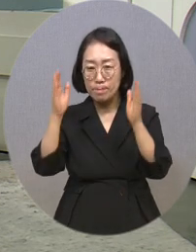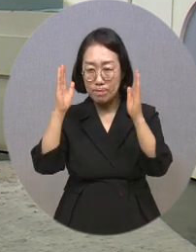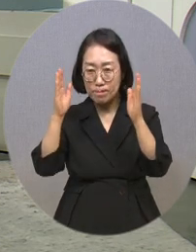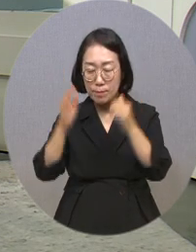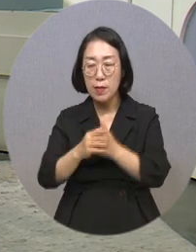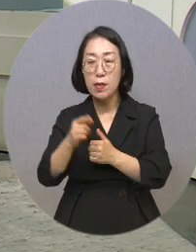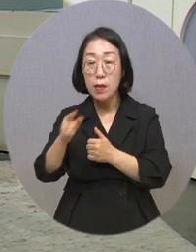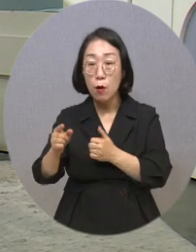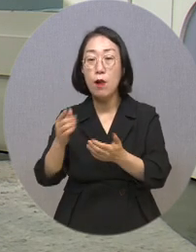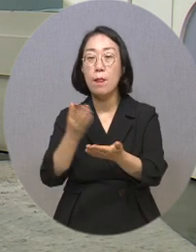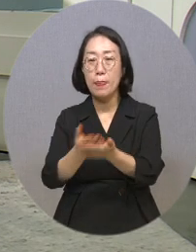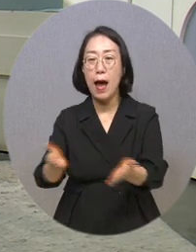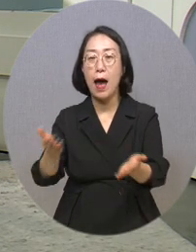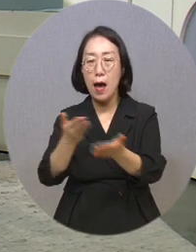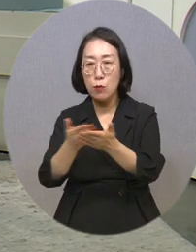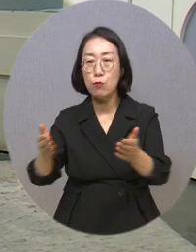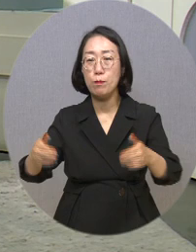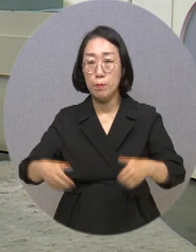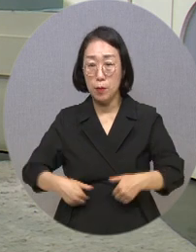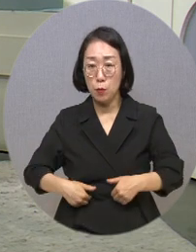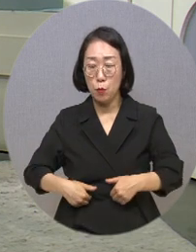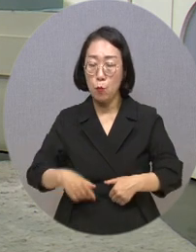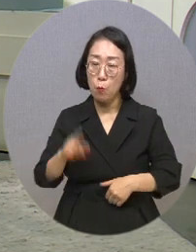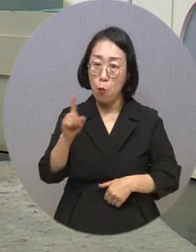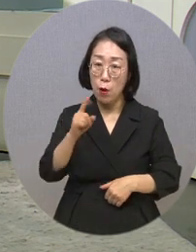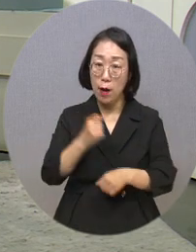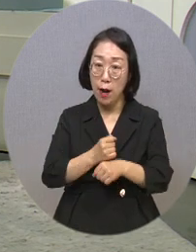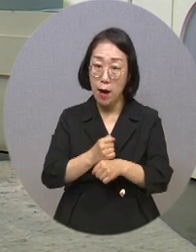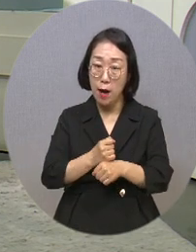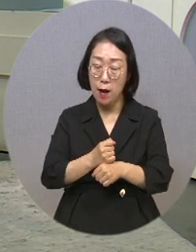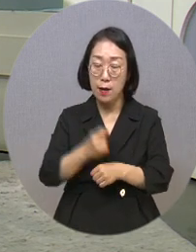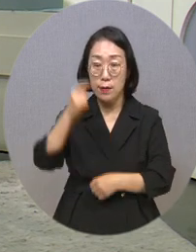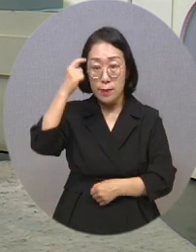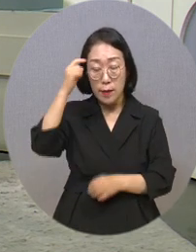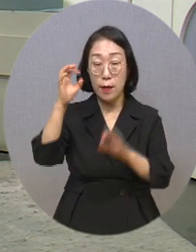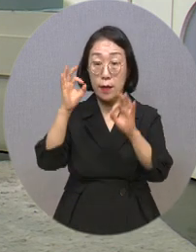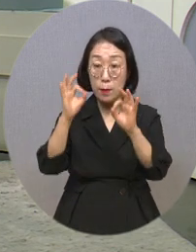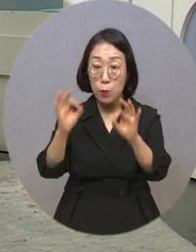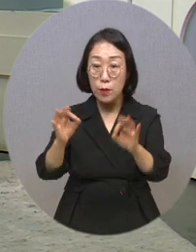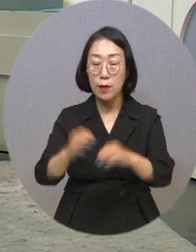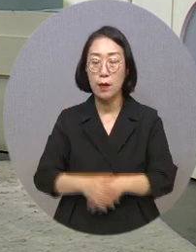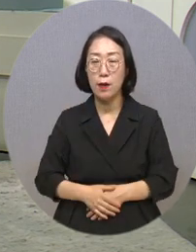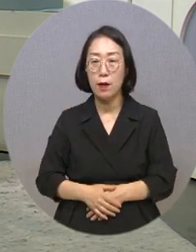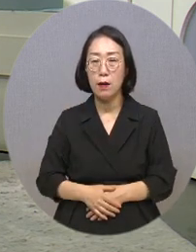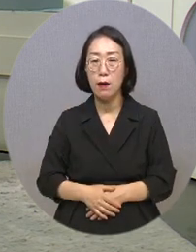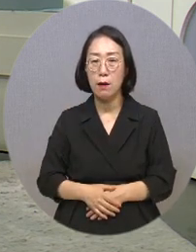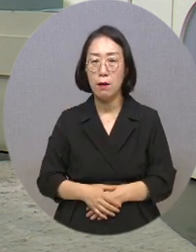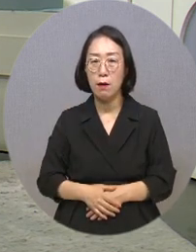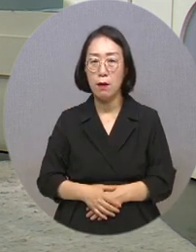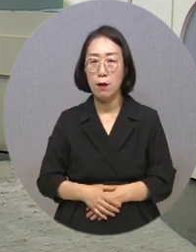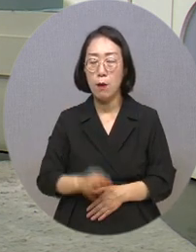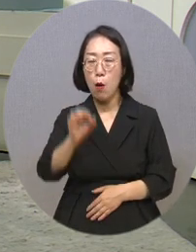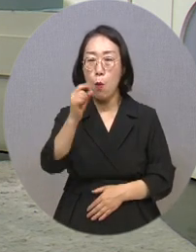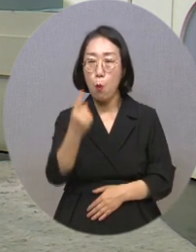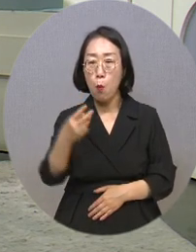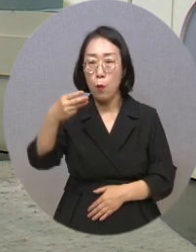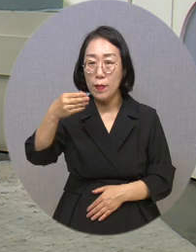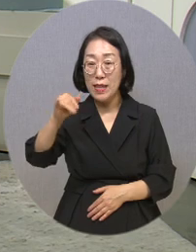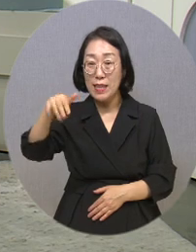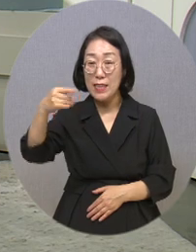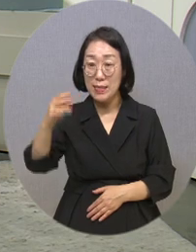근데 과학 나눔에 뭐를 해야 될까를 생각했는데 지금 이제 정복되지 못한